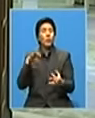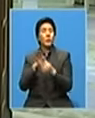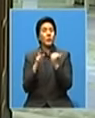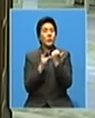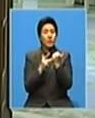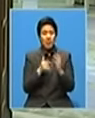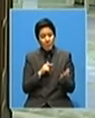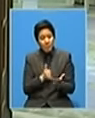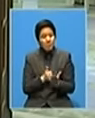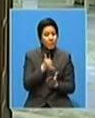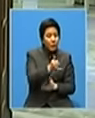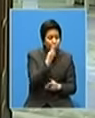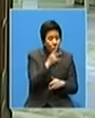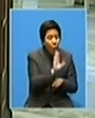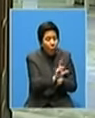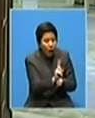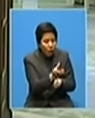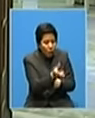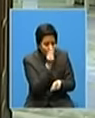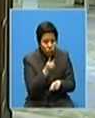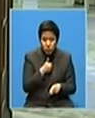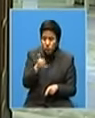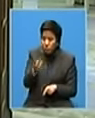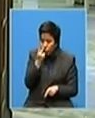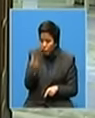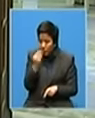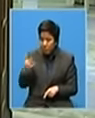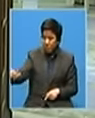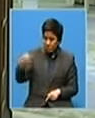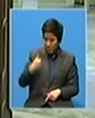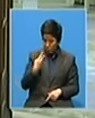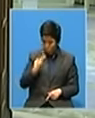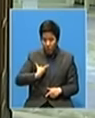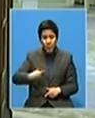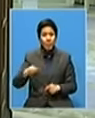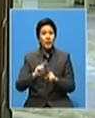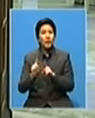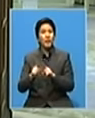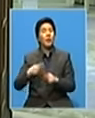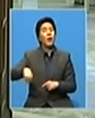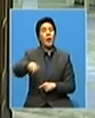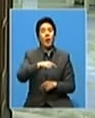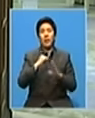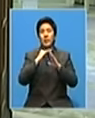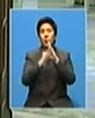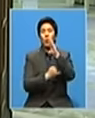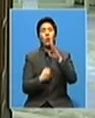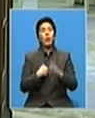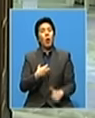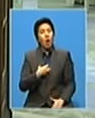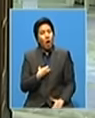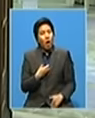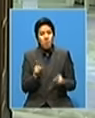านและบูรณาการอย่างสม่ำเสมอนะครับผมก็อยากให้ชุมชนเกษตรกรและผู้ประกอบการในจังหวัดต่างๆทำงานร่วมกันเช่นนี้